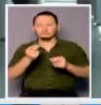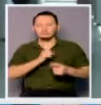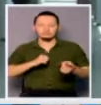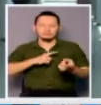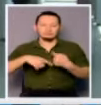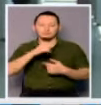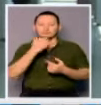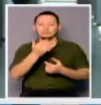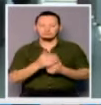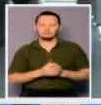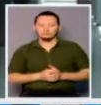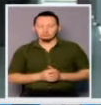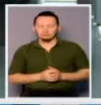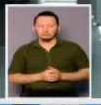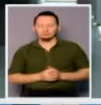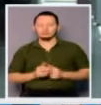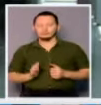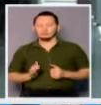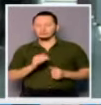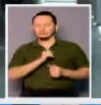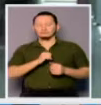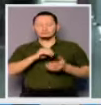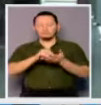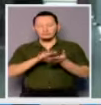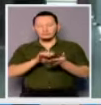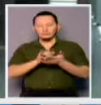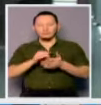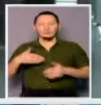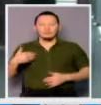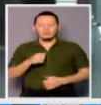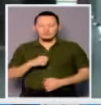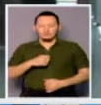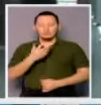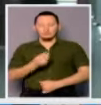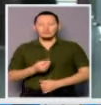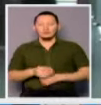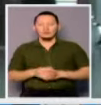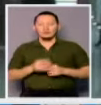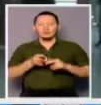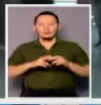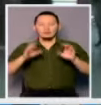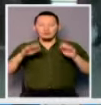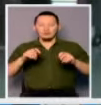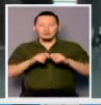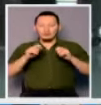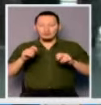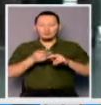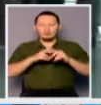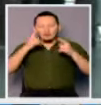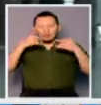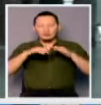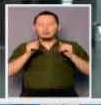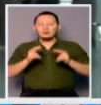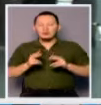керек. Өзінің мүліктерін өздері пайдалану керек. Осы бағытта заң шыққаннан кейін соны қалай іске асыру